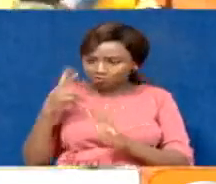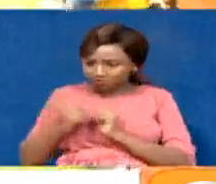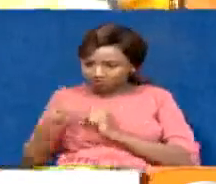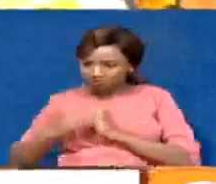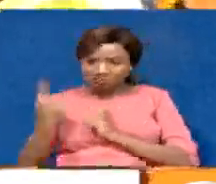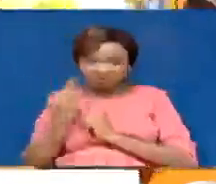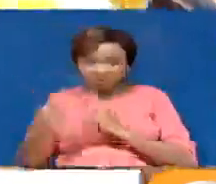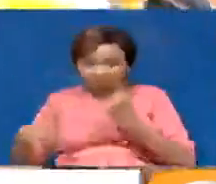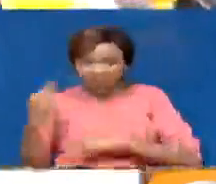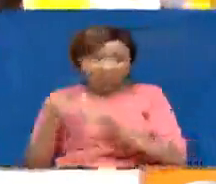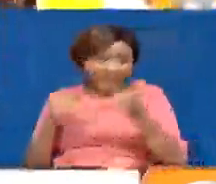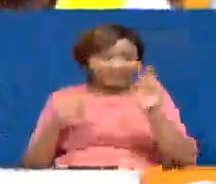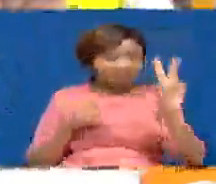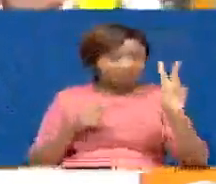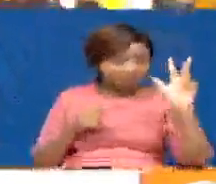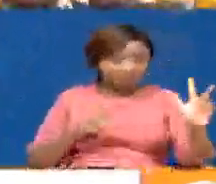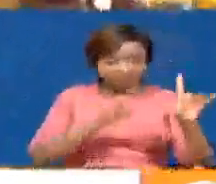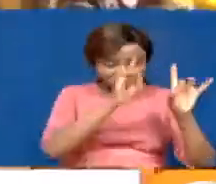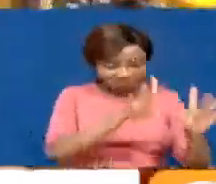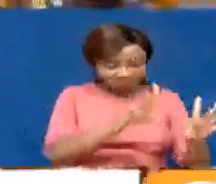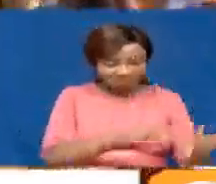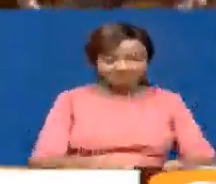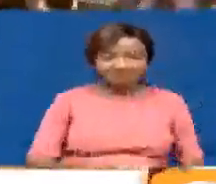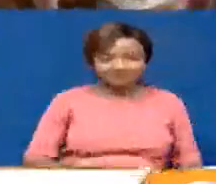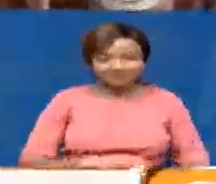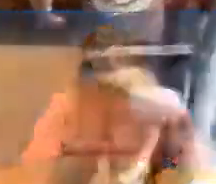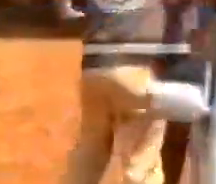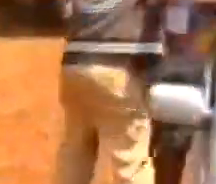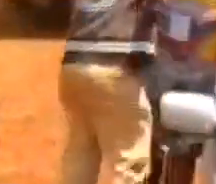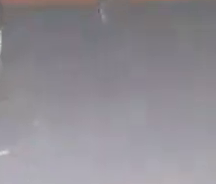23 wakibanduliwa. Laura Otieno, runinga ya Citizen.